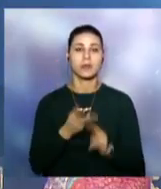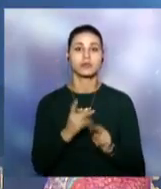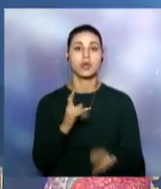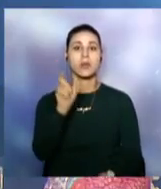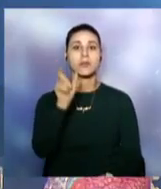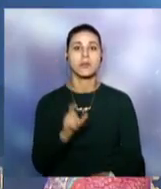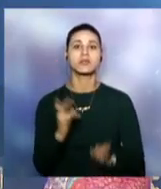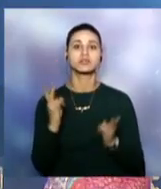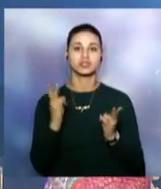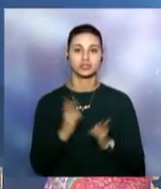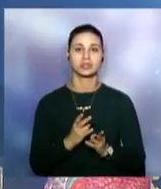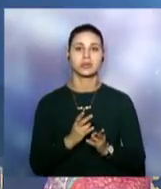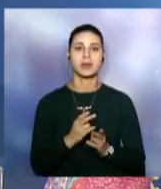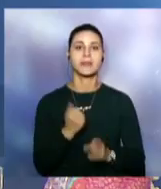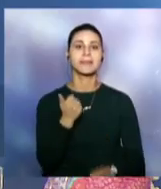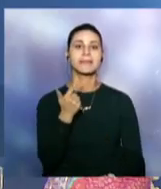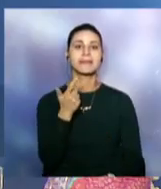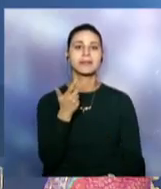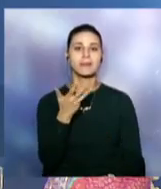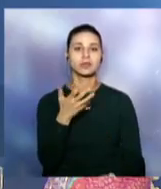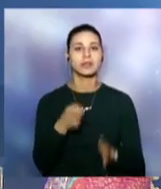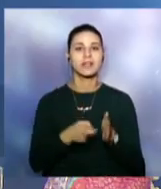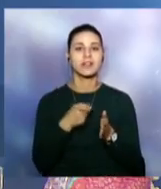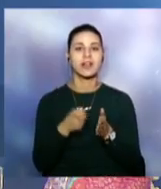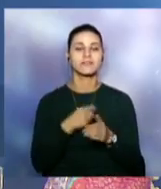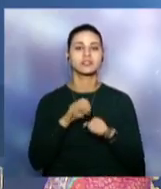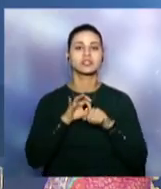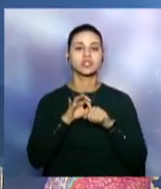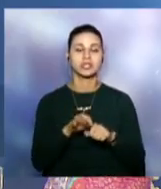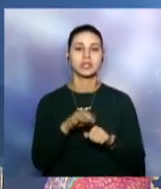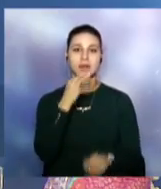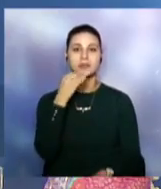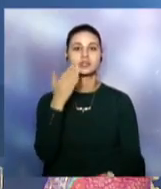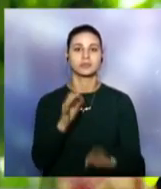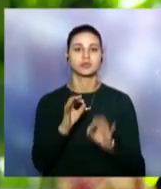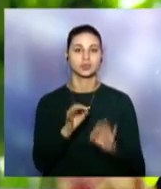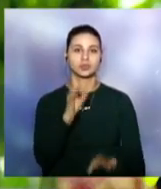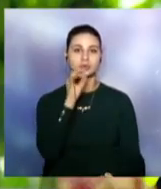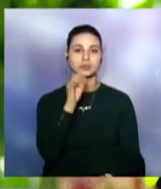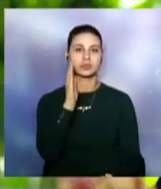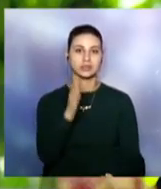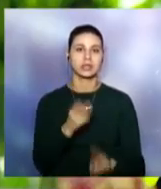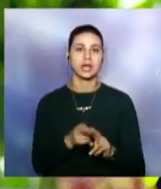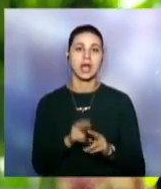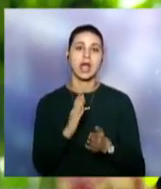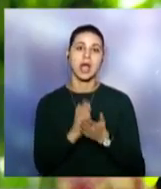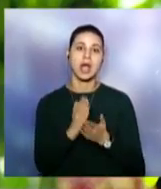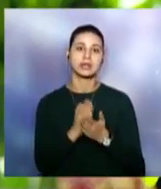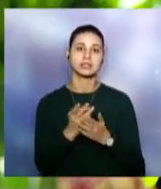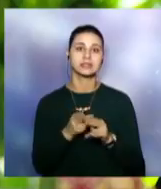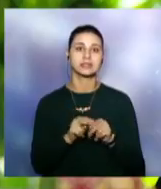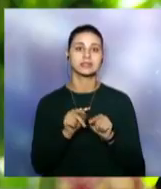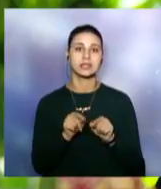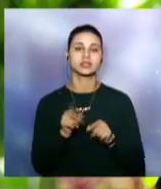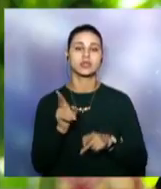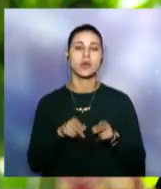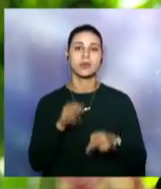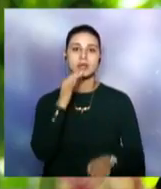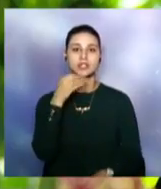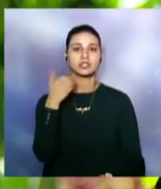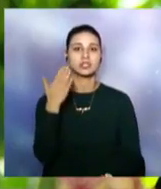ჭირდება რამოდენიმე კოლიოვის ჩატარება და იმის დამიხედვით მე დაისმოს ზუსტი დიაგნოზი. არის ეს ის